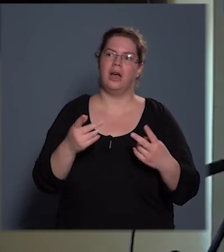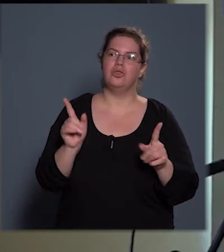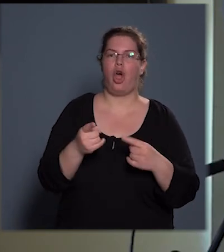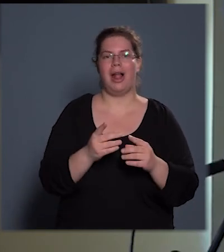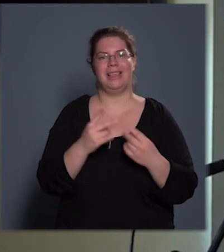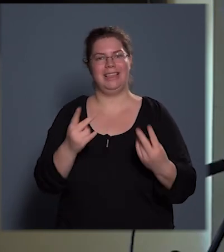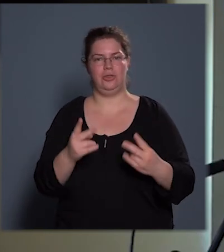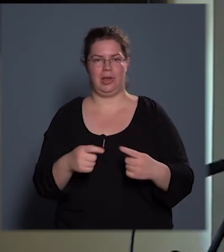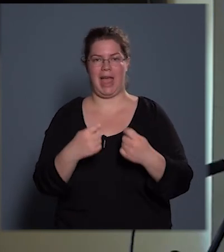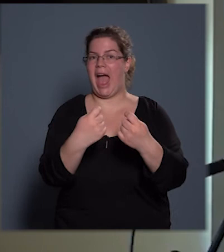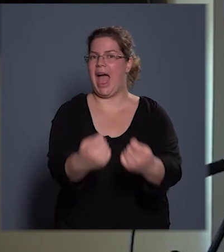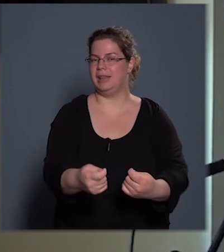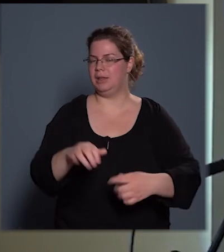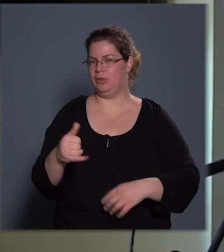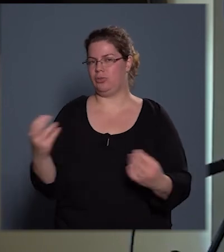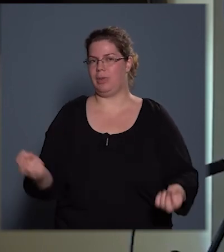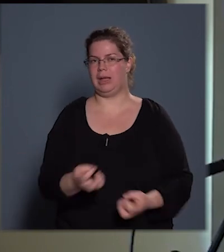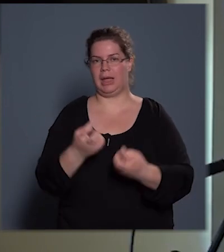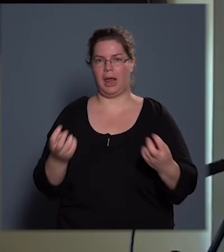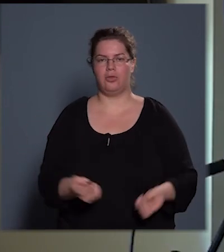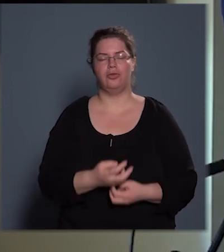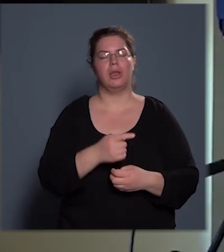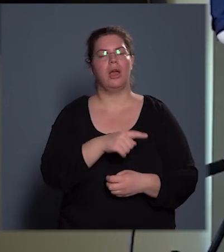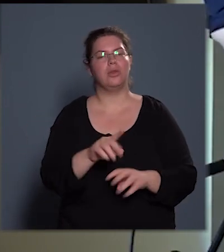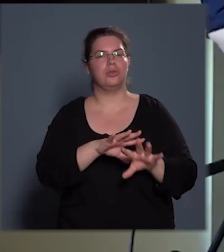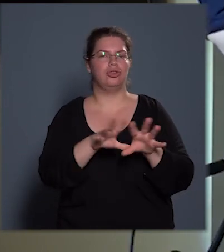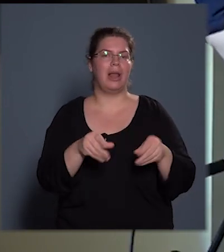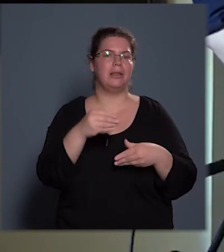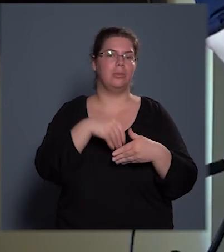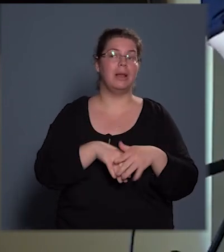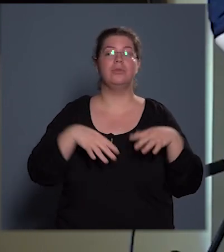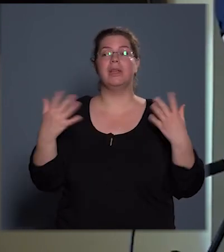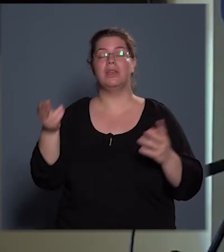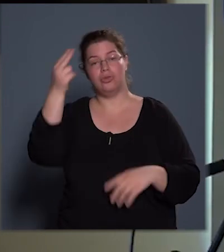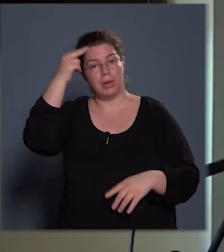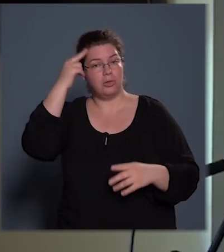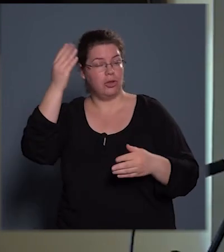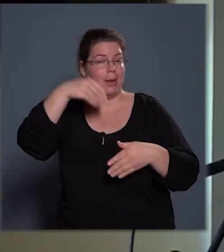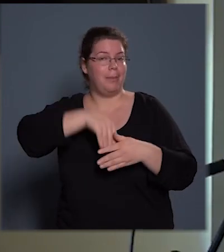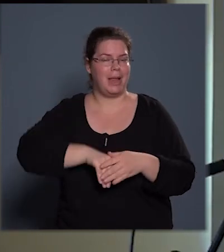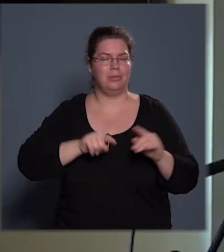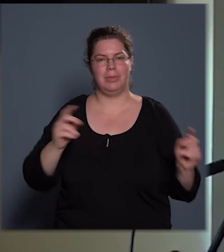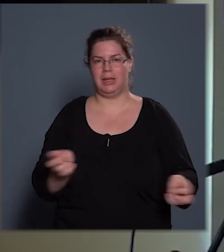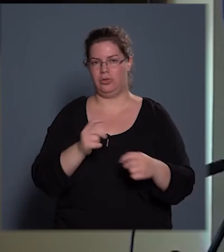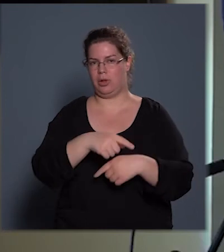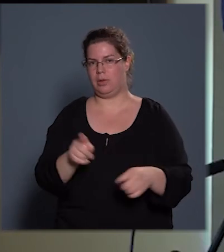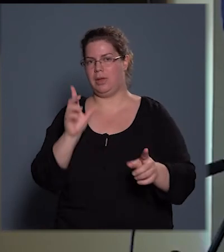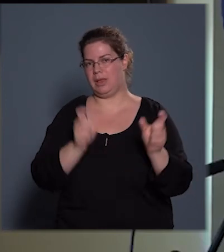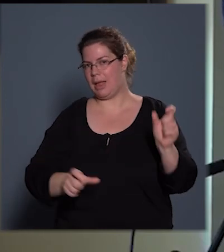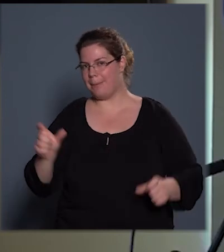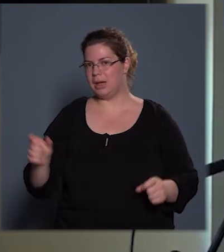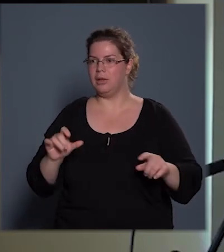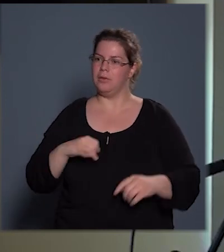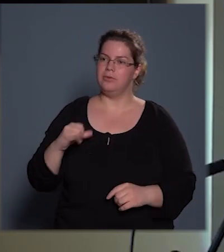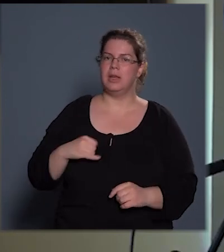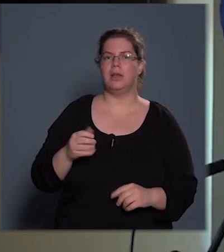átadni, és megkeresni azokat a családon belül, vagy az ismeretségen belül, megkeresni azokat az embereket, azokat a fiatalokat,